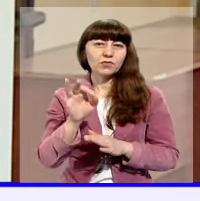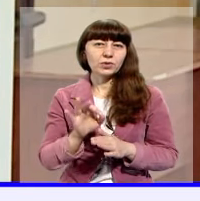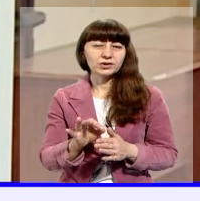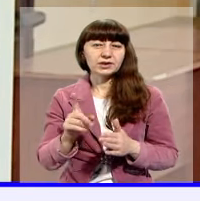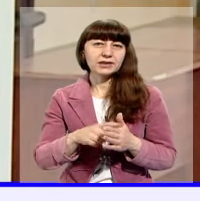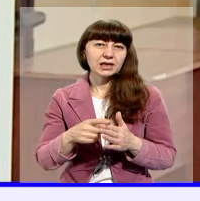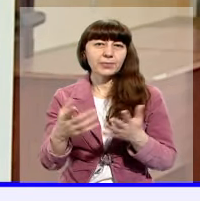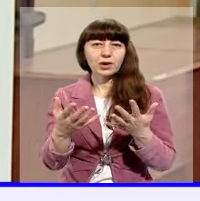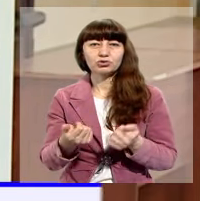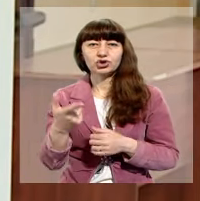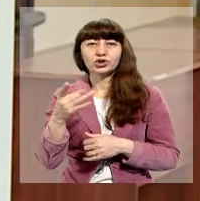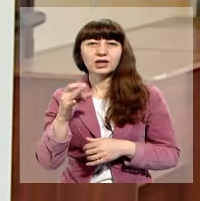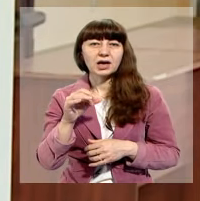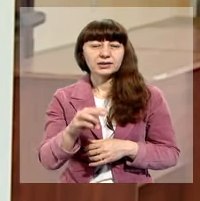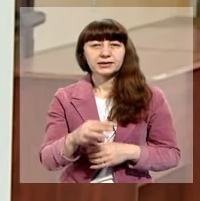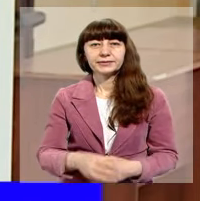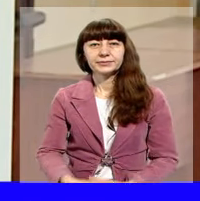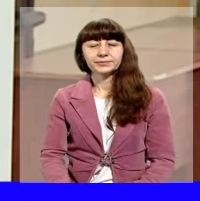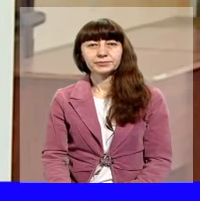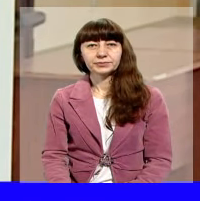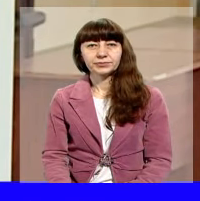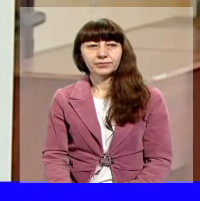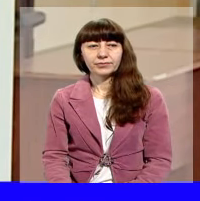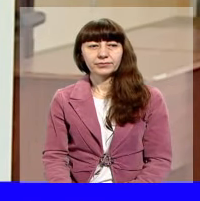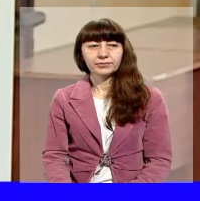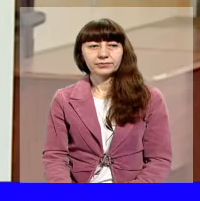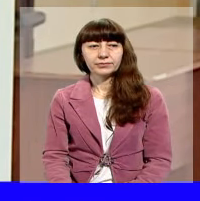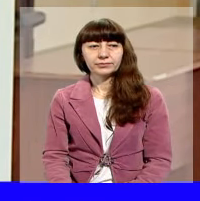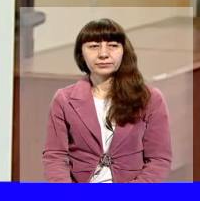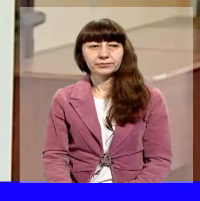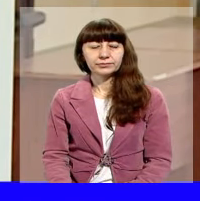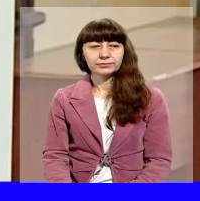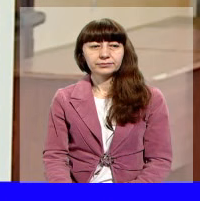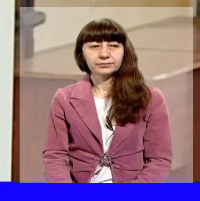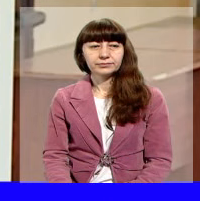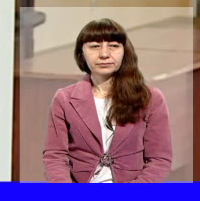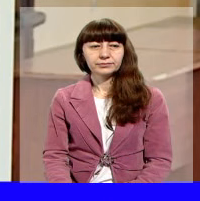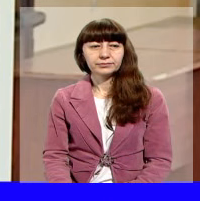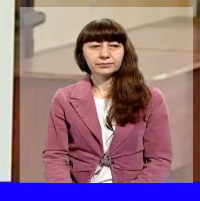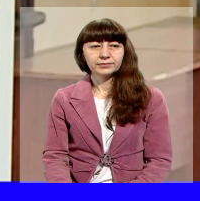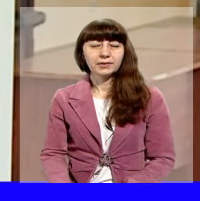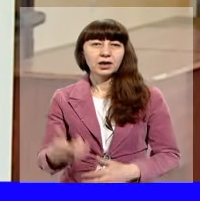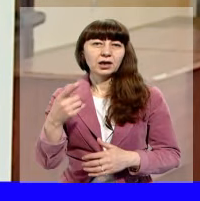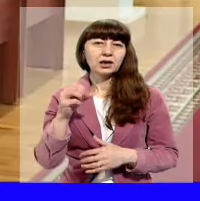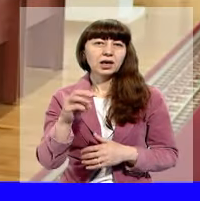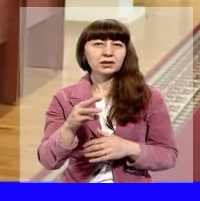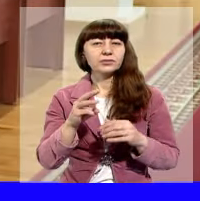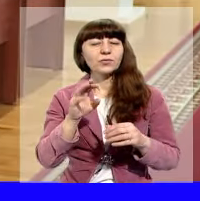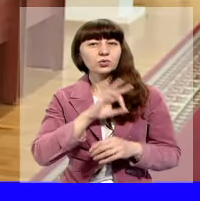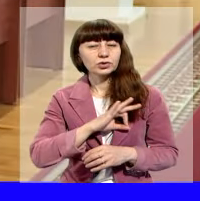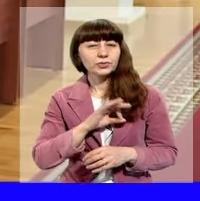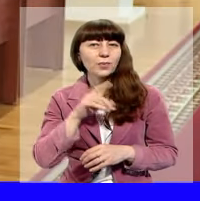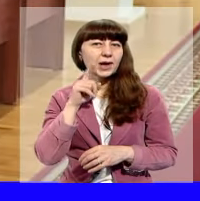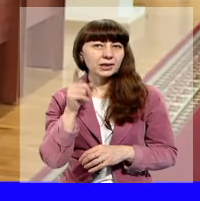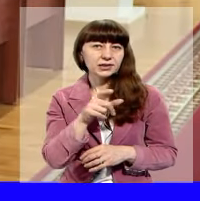қаржыландыруға 86 миллион теңге, жетіспейтін инфрақұрылымды салуға 91,7 миллион теңге. Бірінші